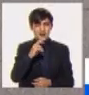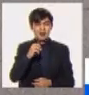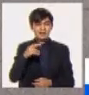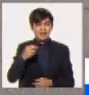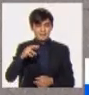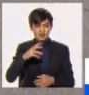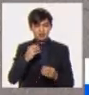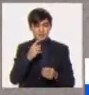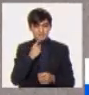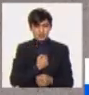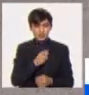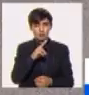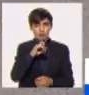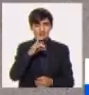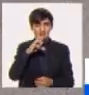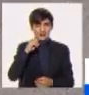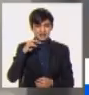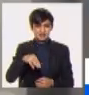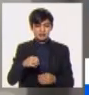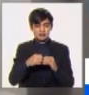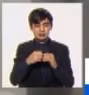тағы 36 курсантынан инфекция анықталыпты.